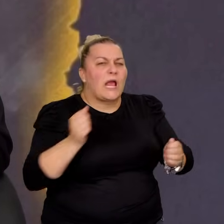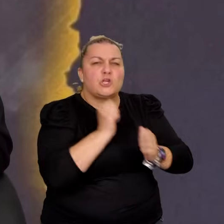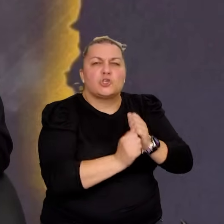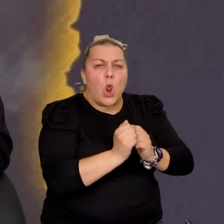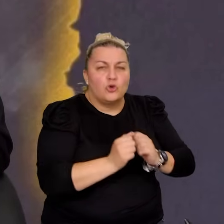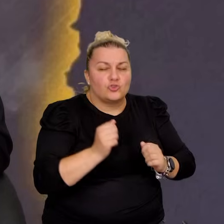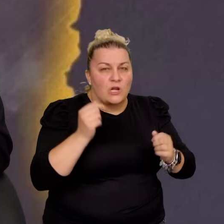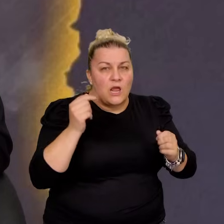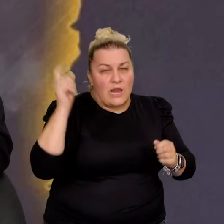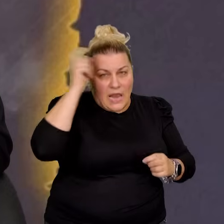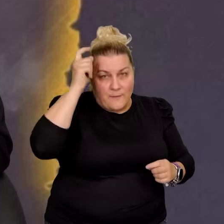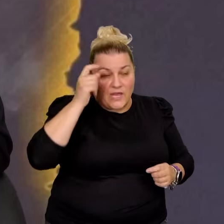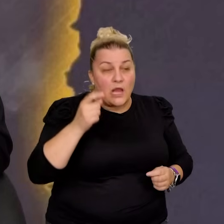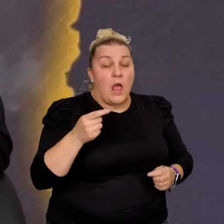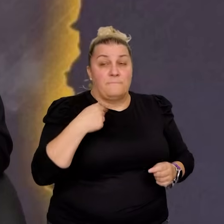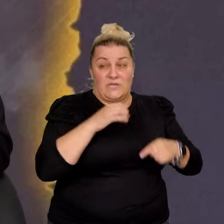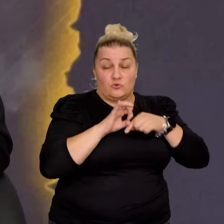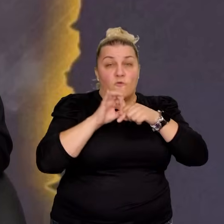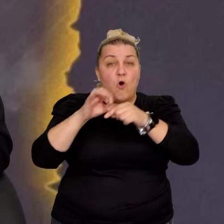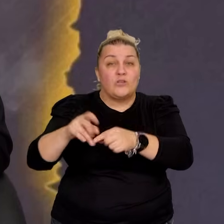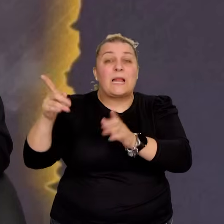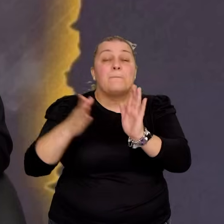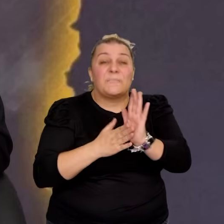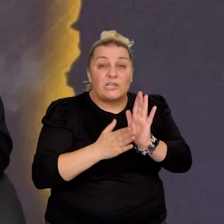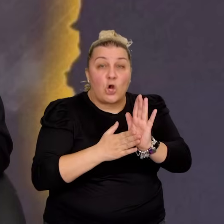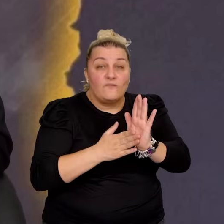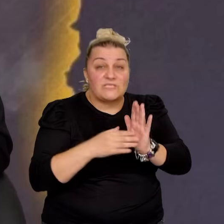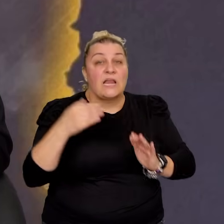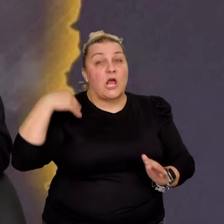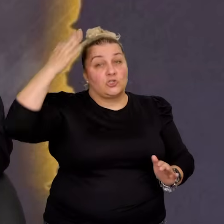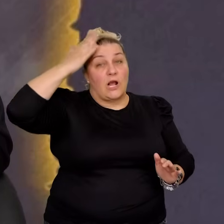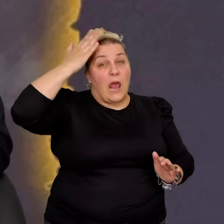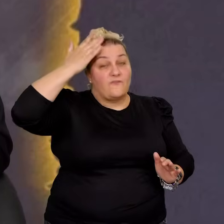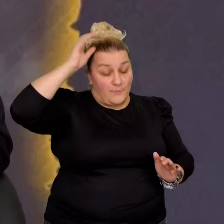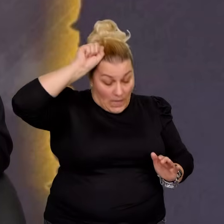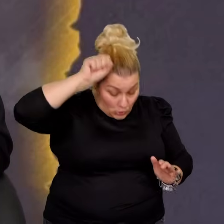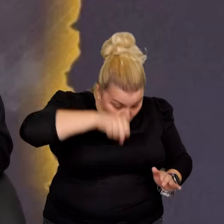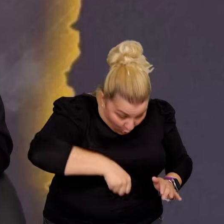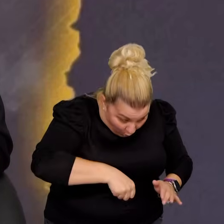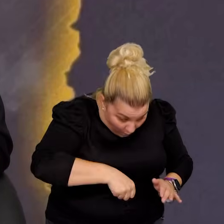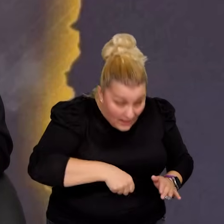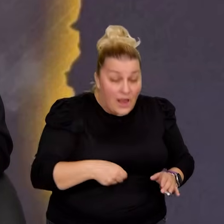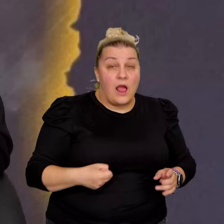zločinačku nakanu, mi kad smo voženi za Mitrovicu, premda su nam glave bile spuštene dolje među nogama,